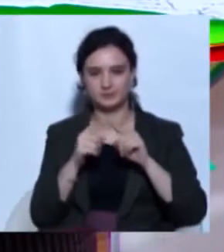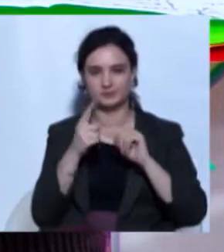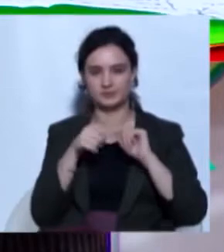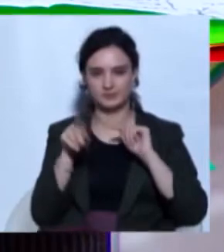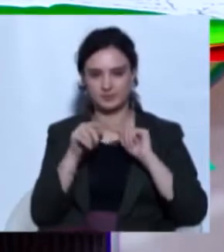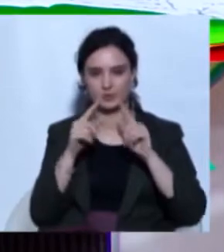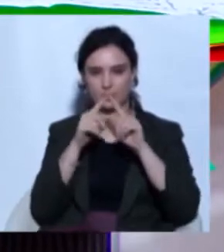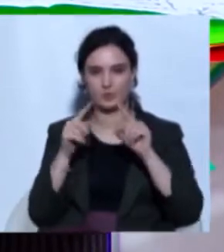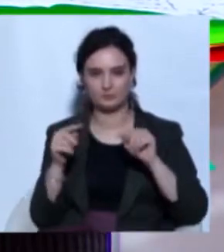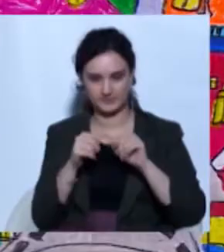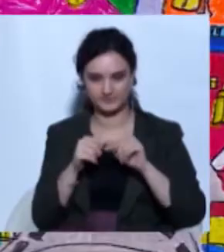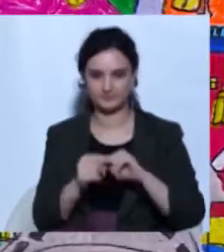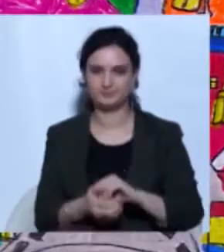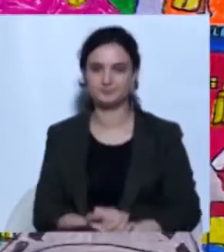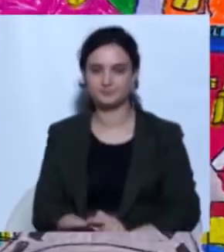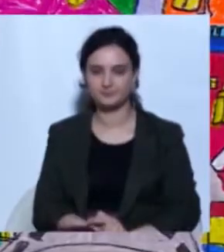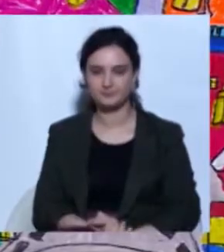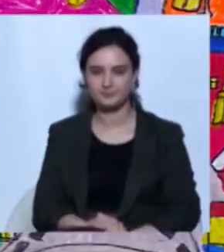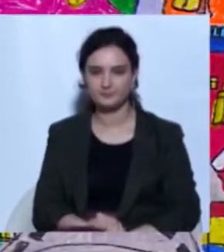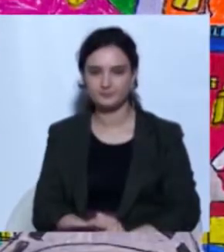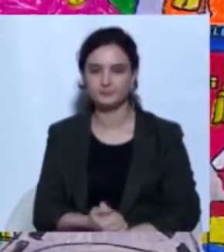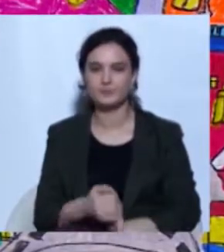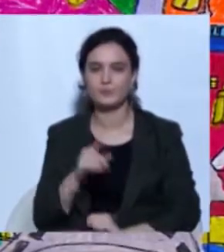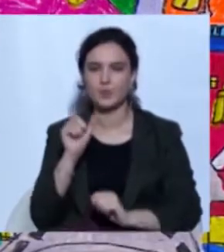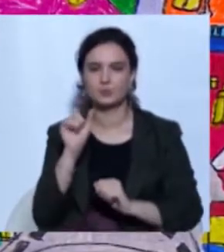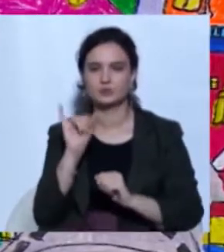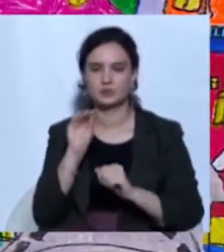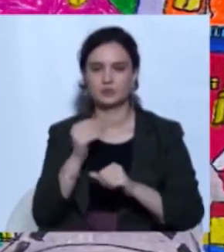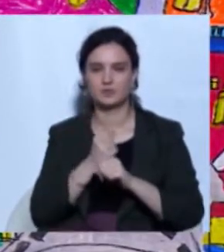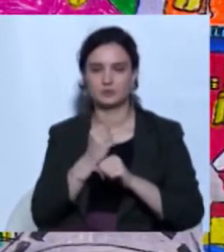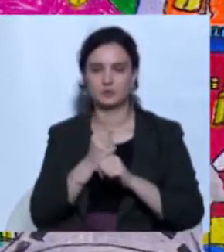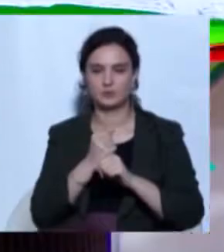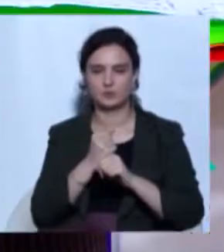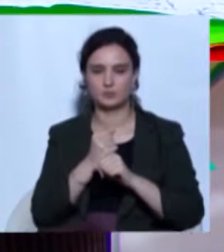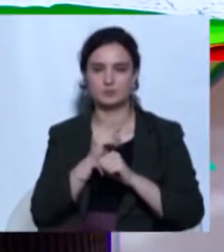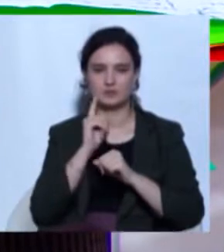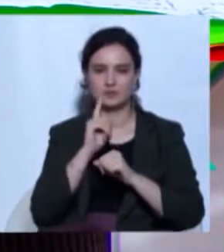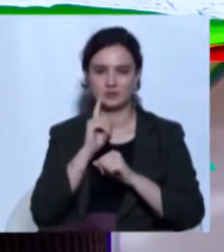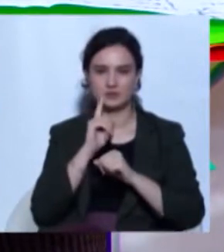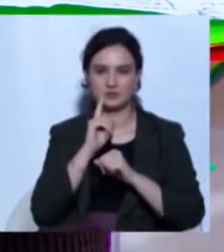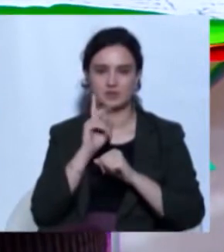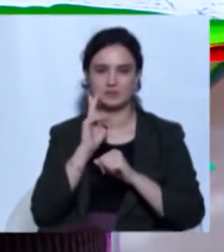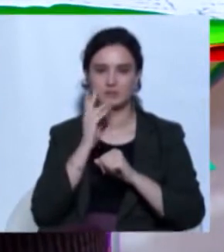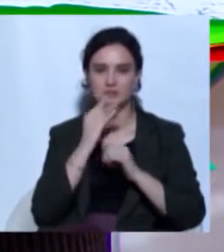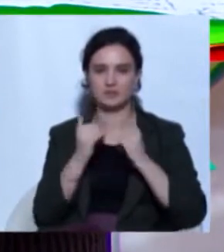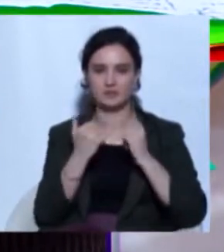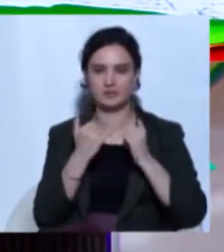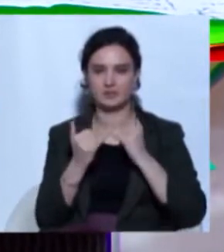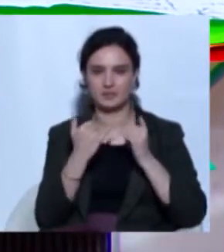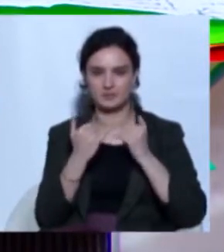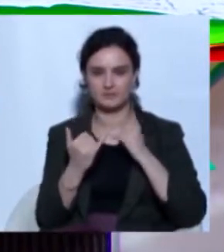მრგვალი, რომბი. რომბი გვაქვს ლურჯი. სად გავაკეთოთ ლურჯი? მწვანეზე, იასამნისფერზე,